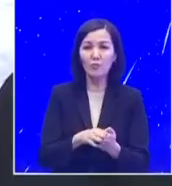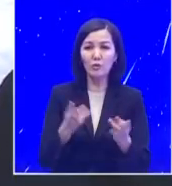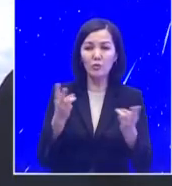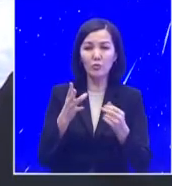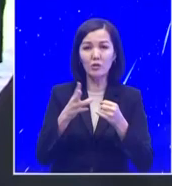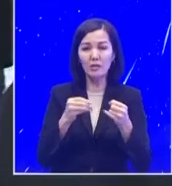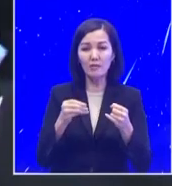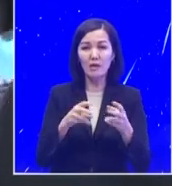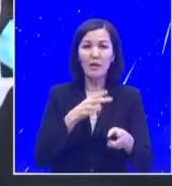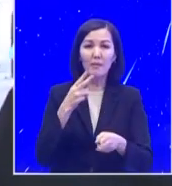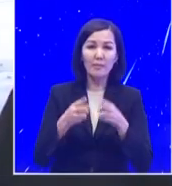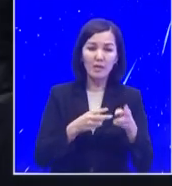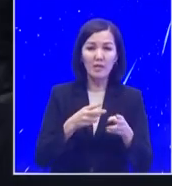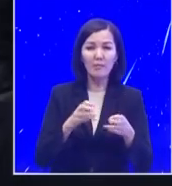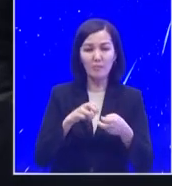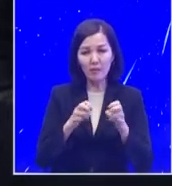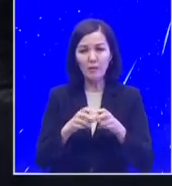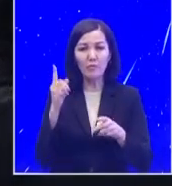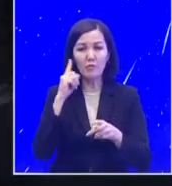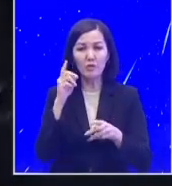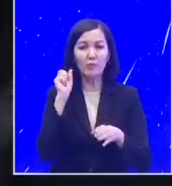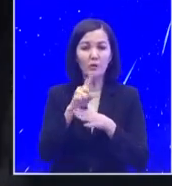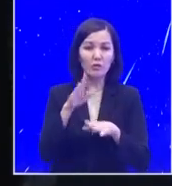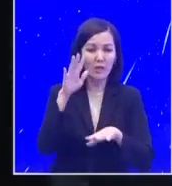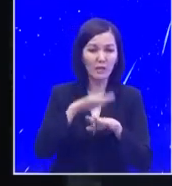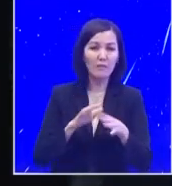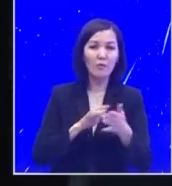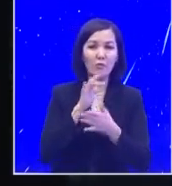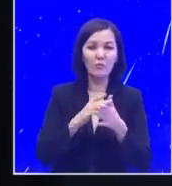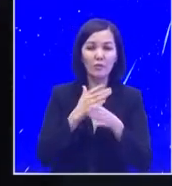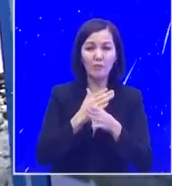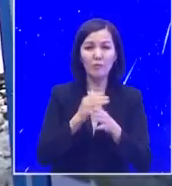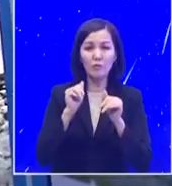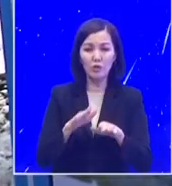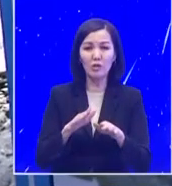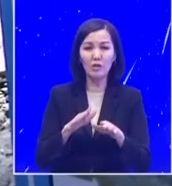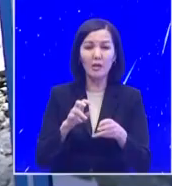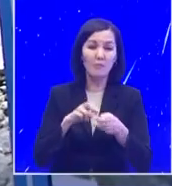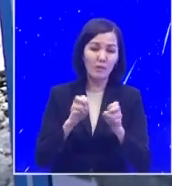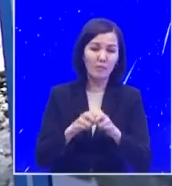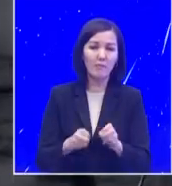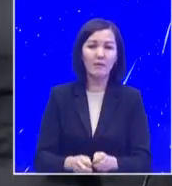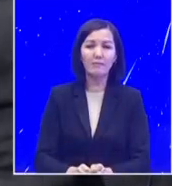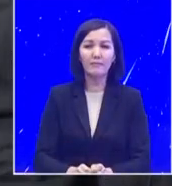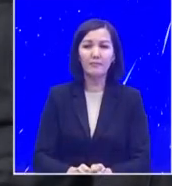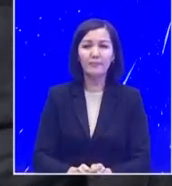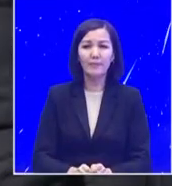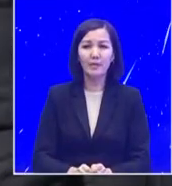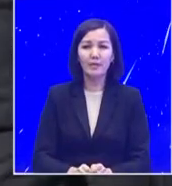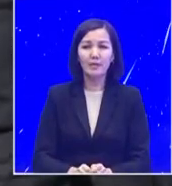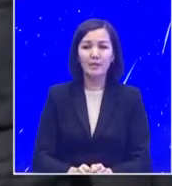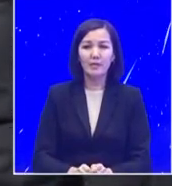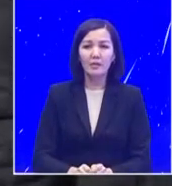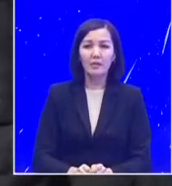Выслушав чаяния жителей пригорода, Амандык Баталов поручил акиму города помочь в разрешении возникших ситуаций. Наверное, нигде